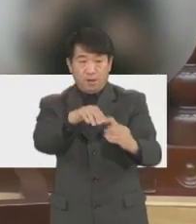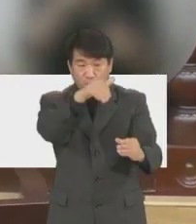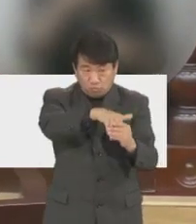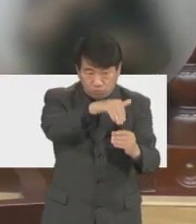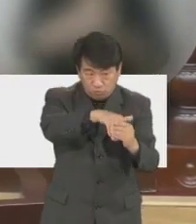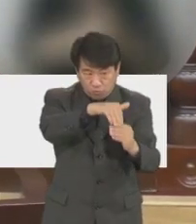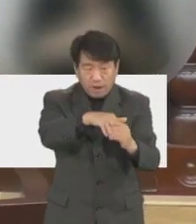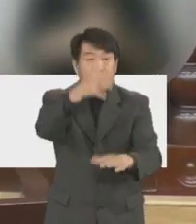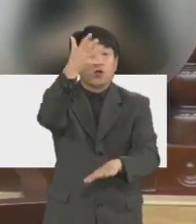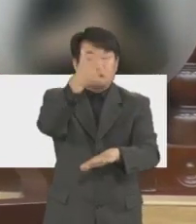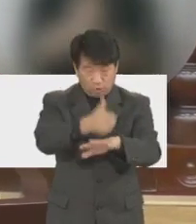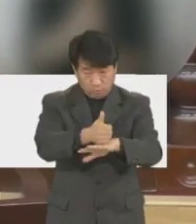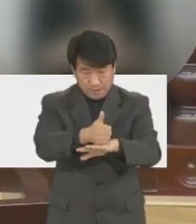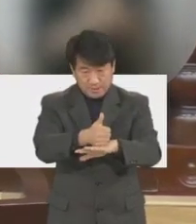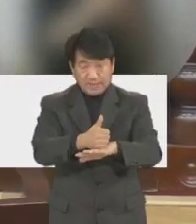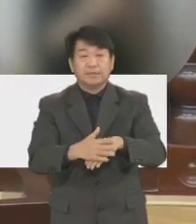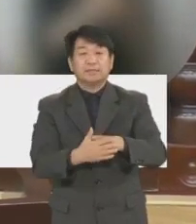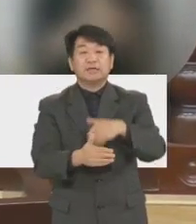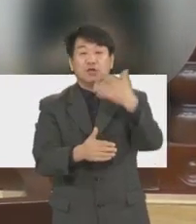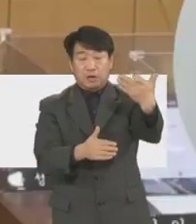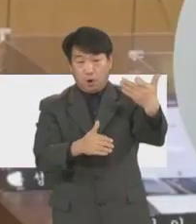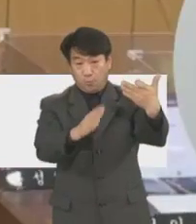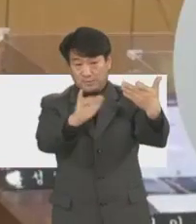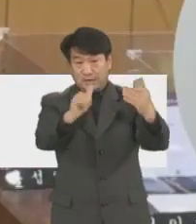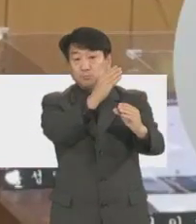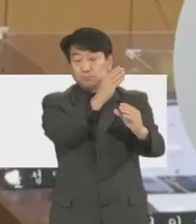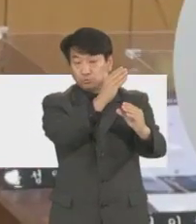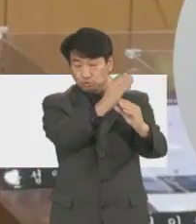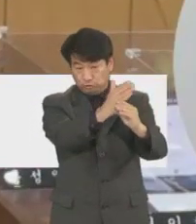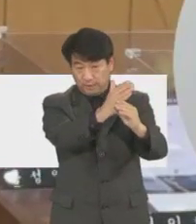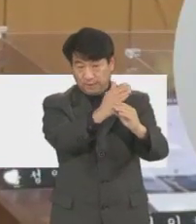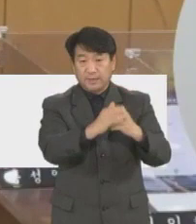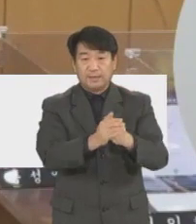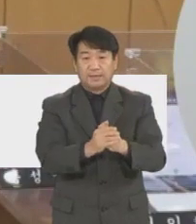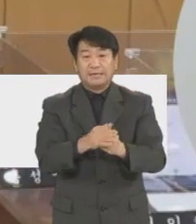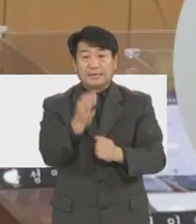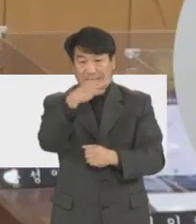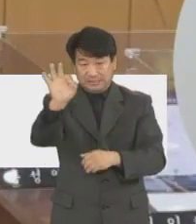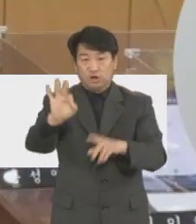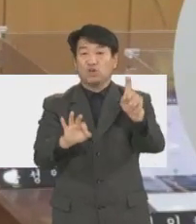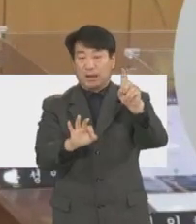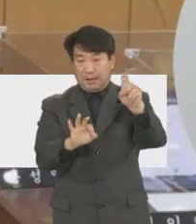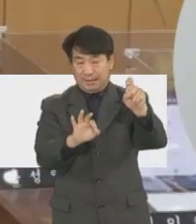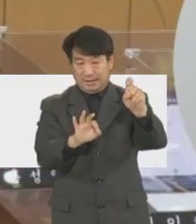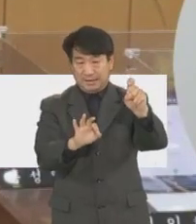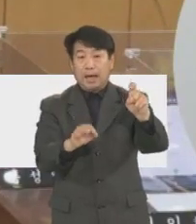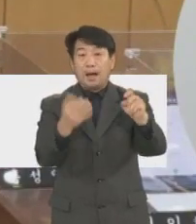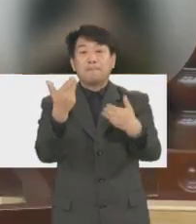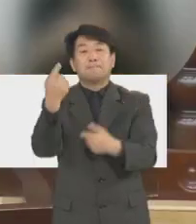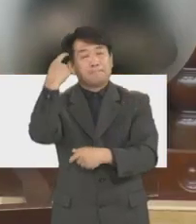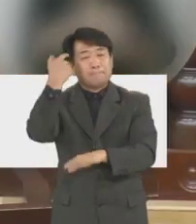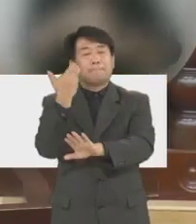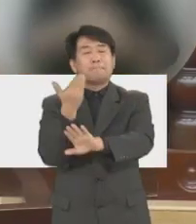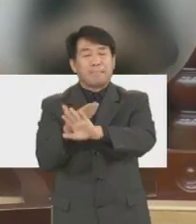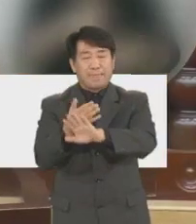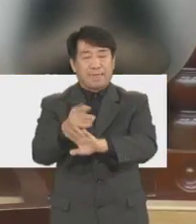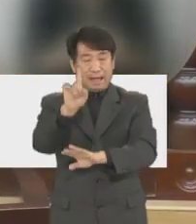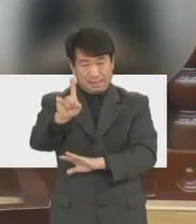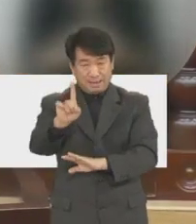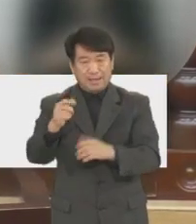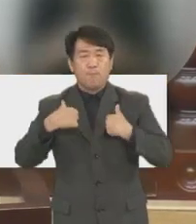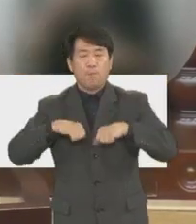실시한 결과 재적의원 20명 가운데 최의원을 뺀 19명 중 찬성 11표 반대한표 기권